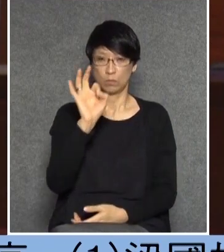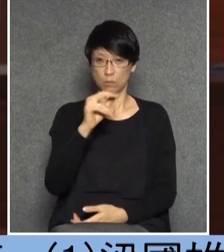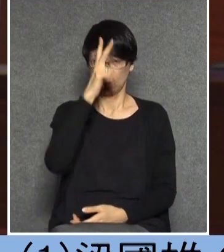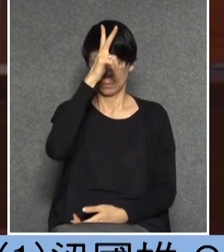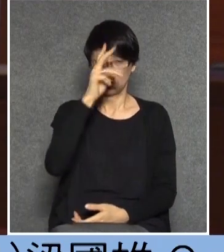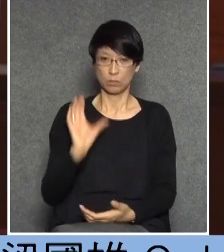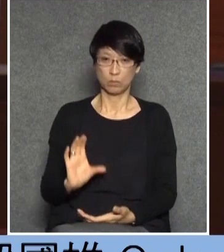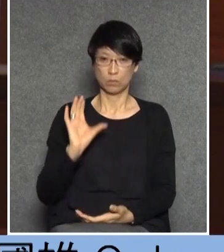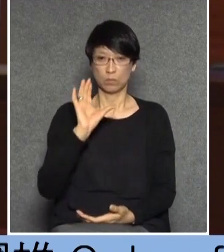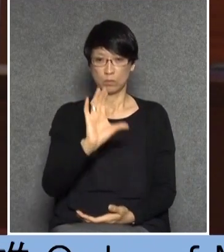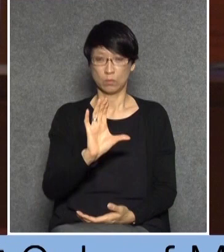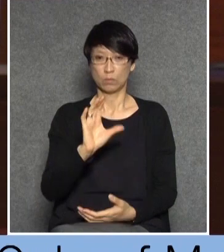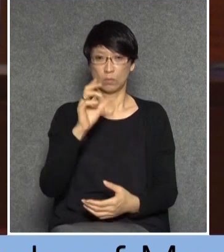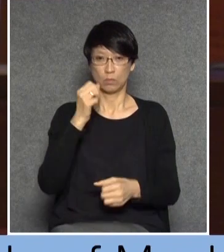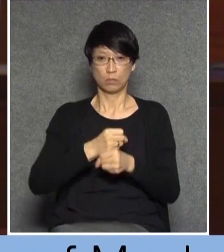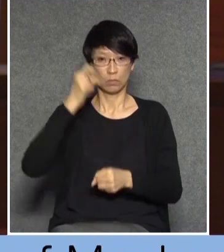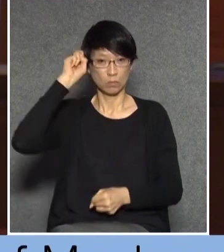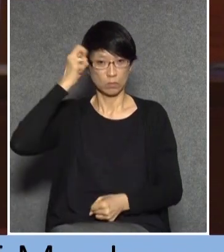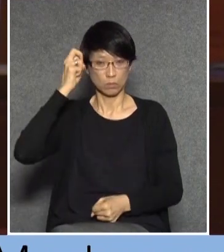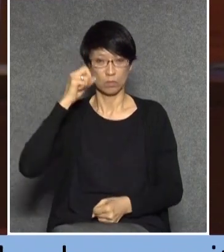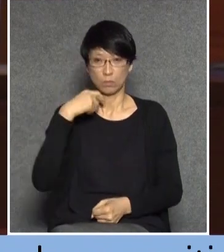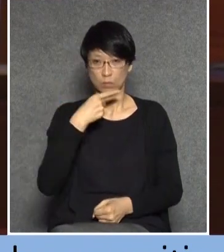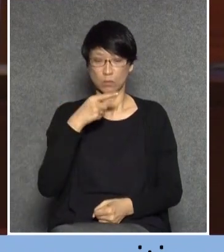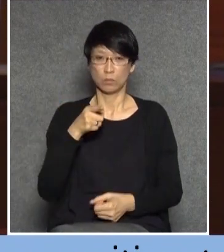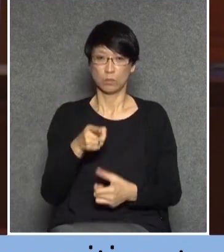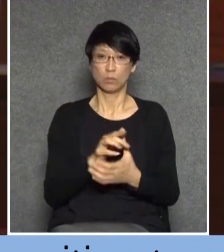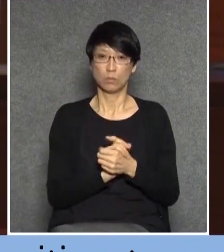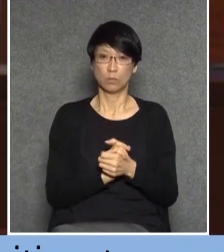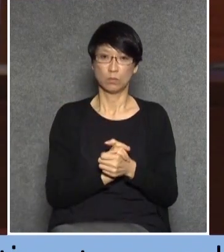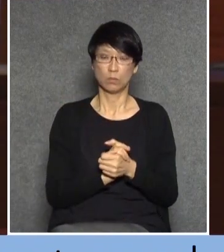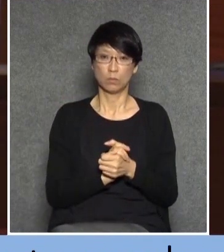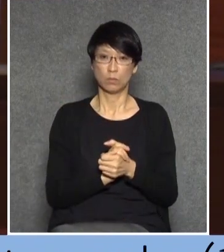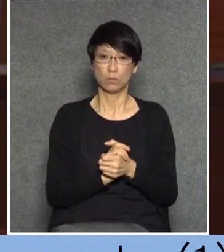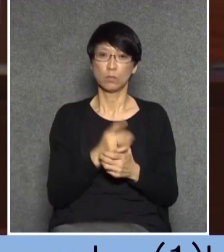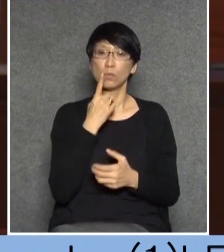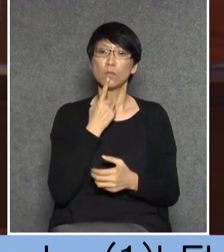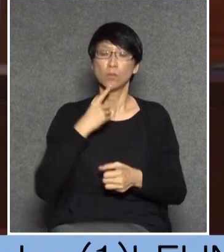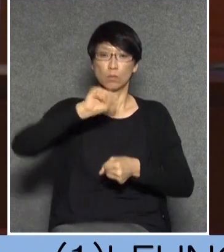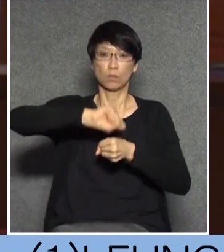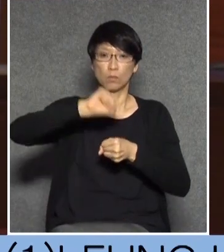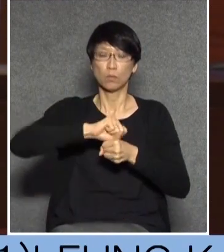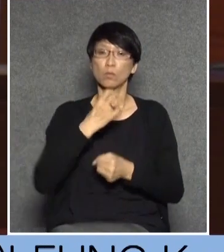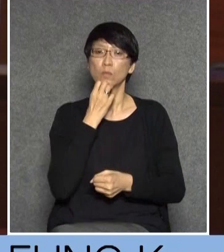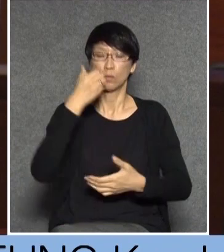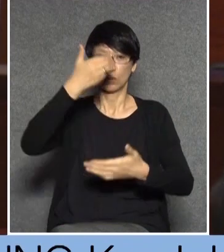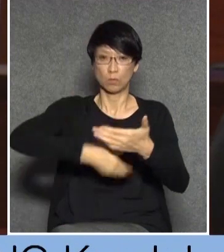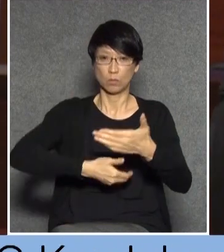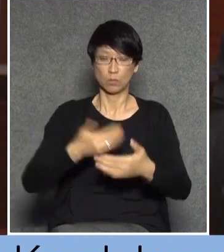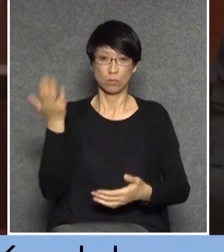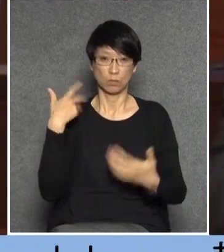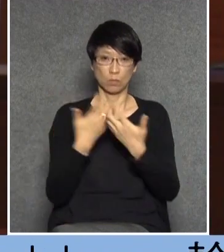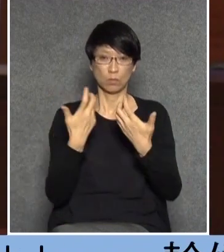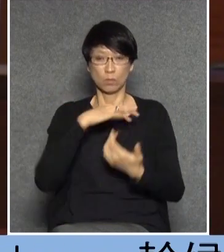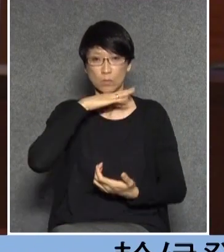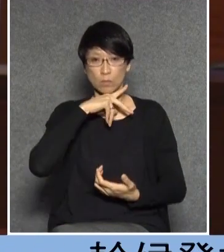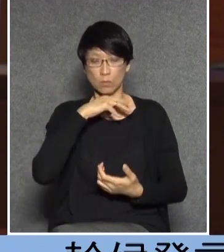大量時間和金錢進行研究之後，竟然提出紅加就東減的方案。當時有人計算過，如果有司機